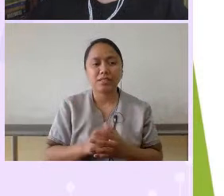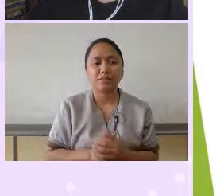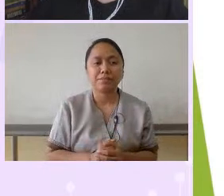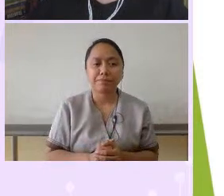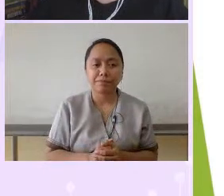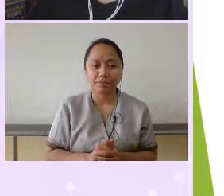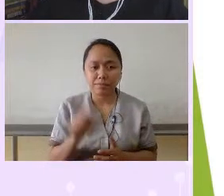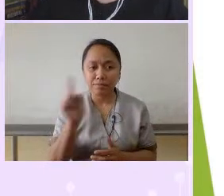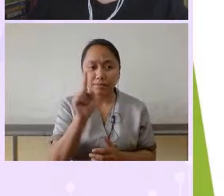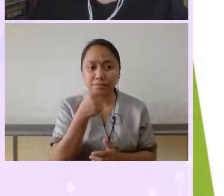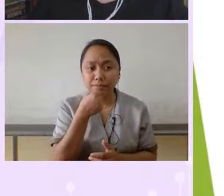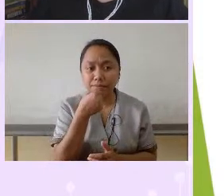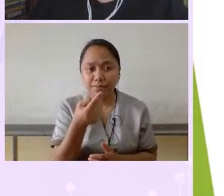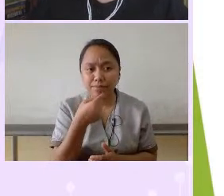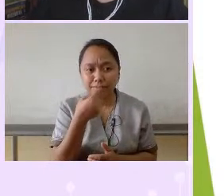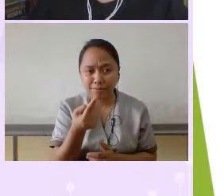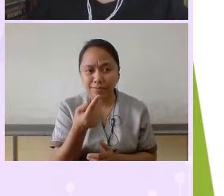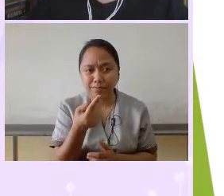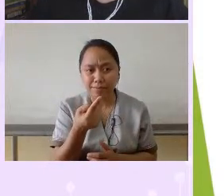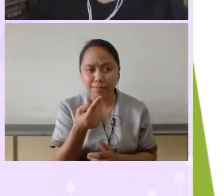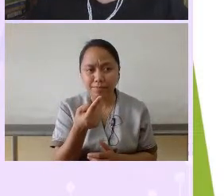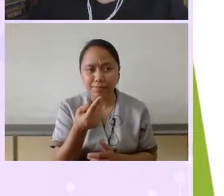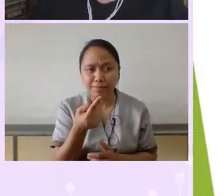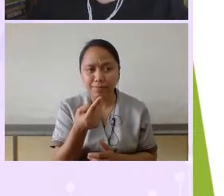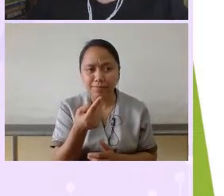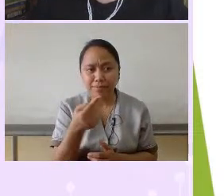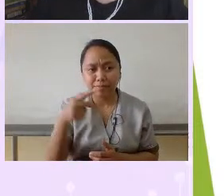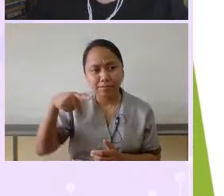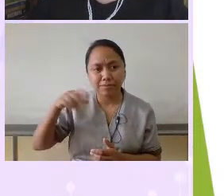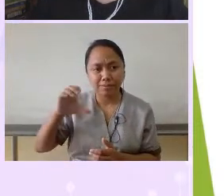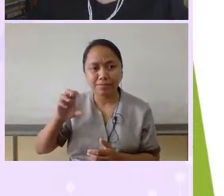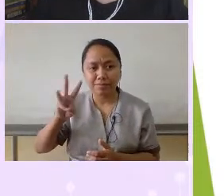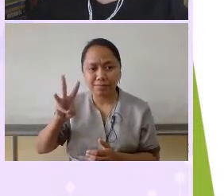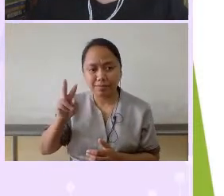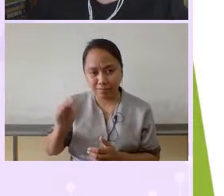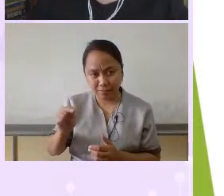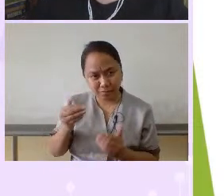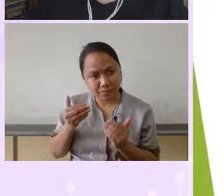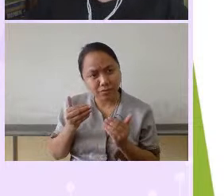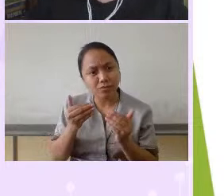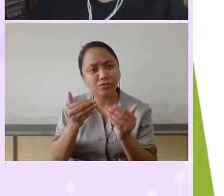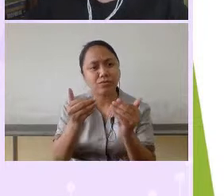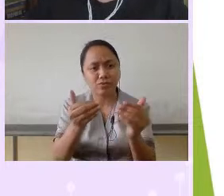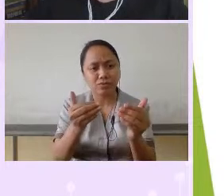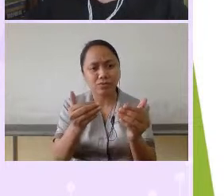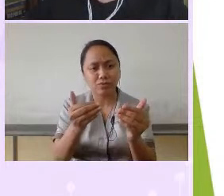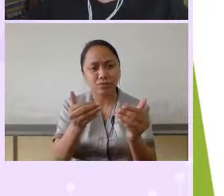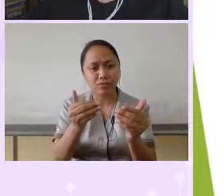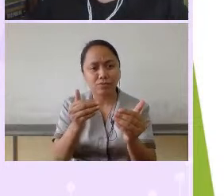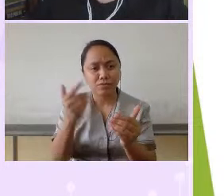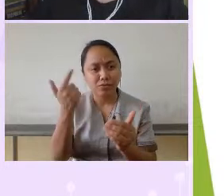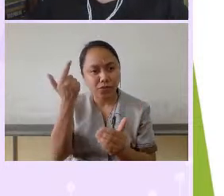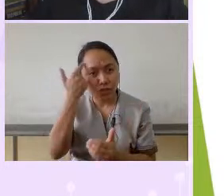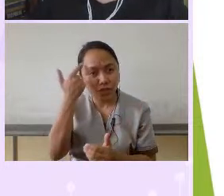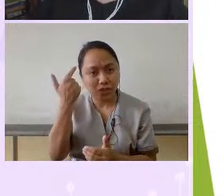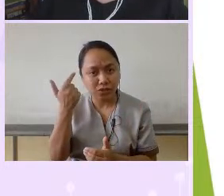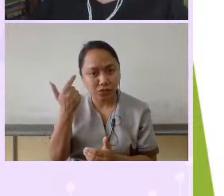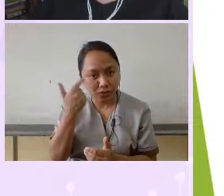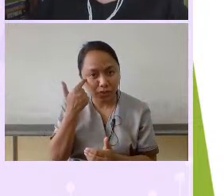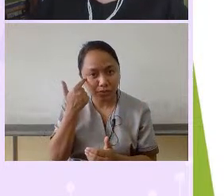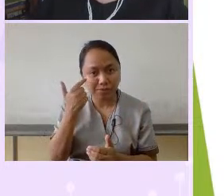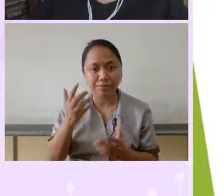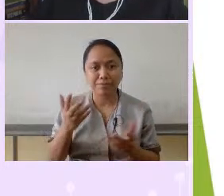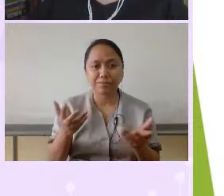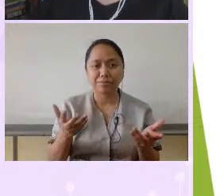po ng Magna Carta of Women ay i-employ po natin ang gender mainstreaming. So, sa DA po, we